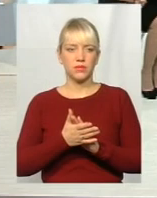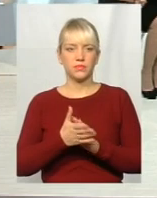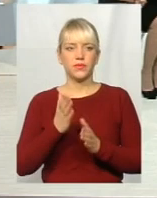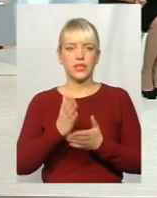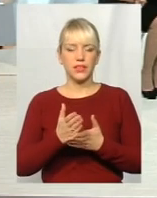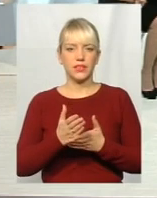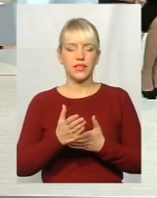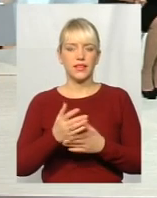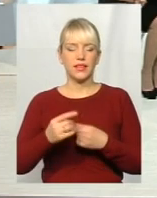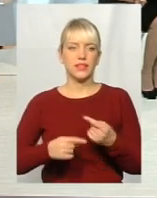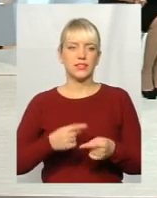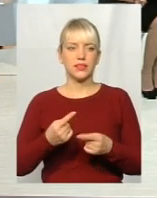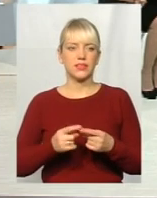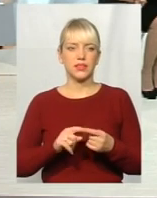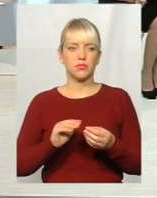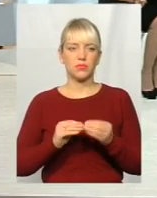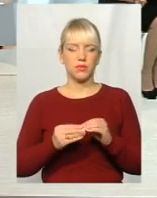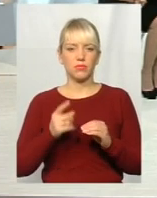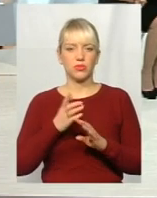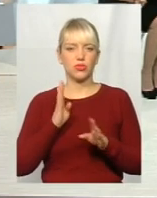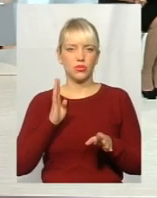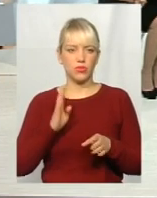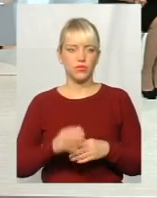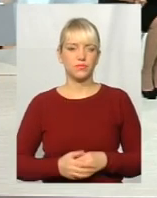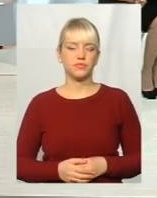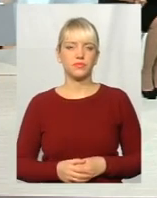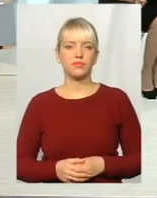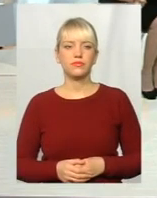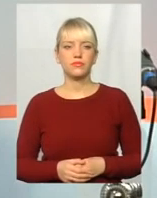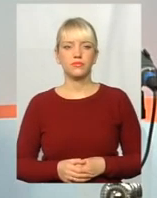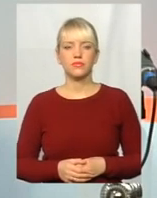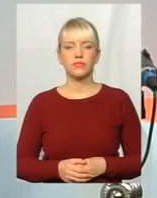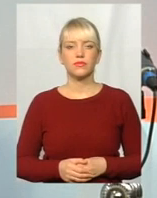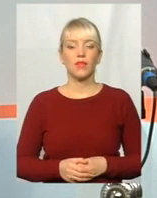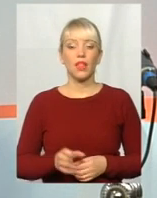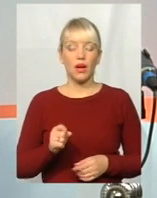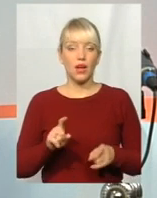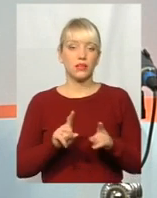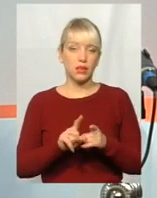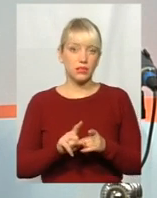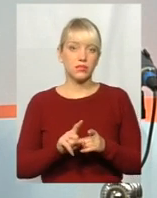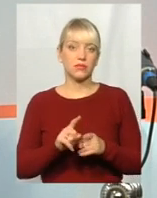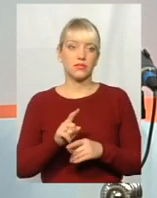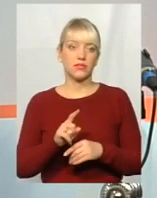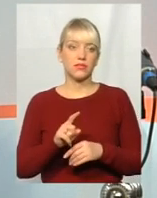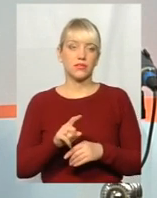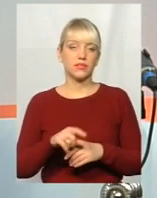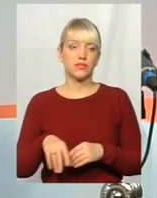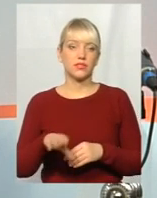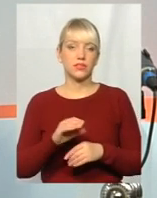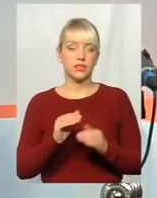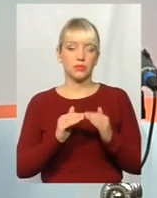наслідки цих питань, в першу чергу такі будинки. А так, в принципі, всі будинки рівні.